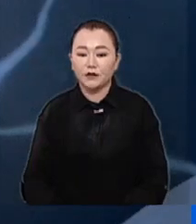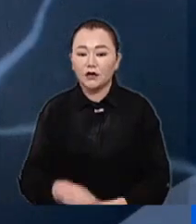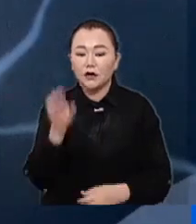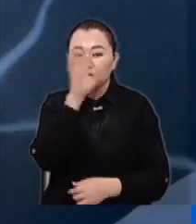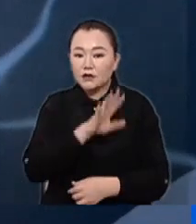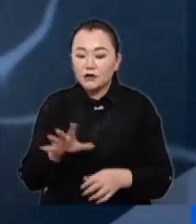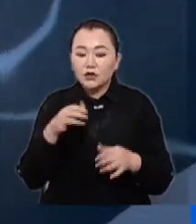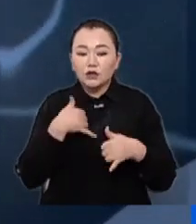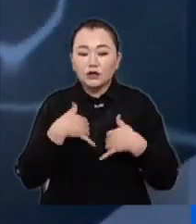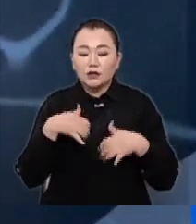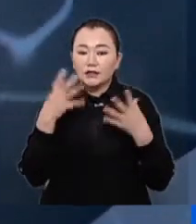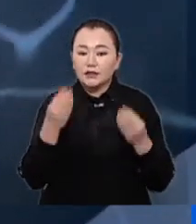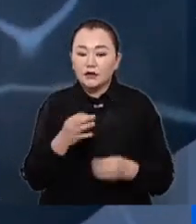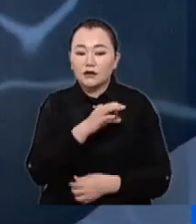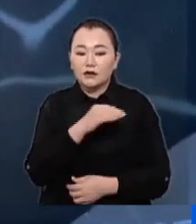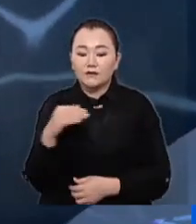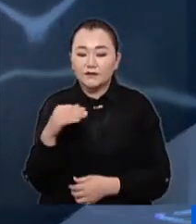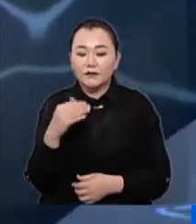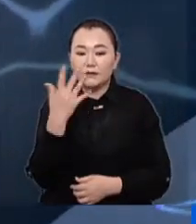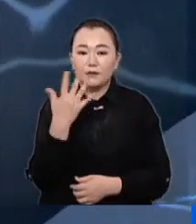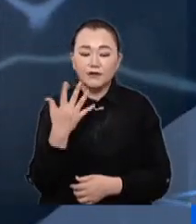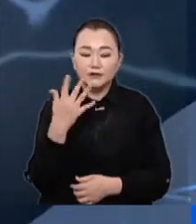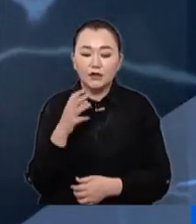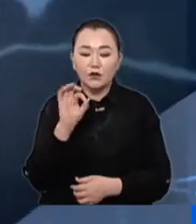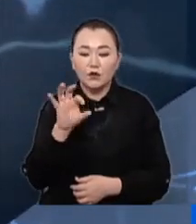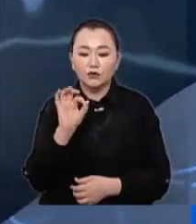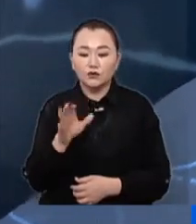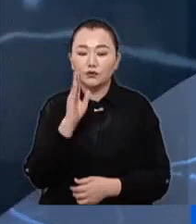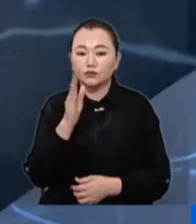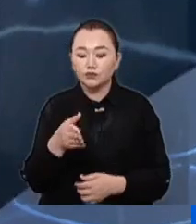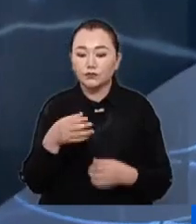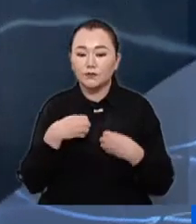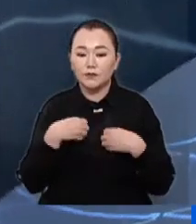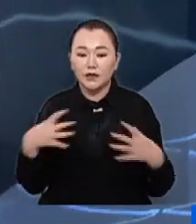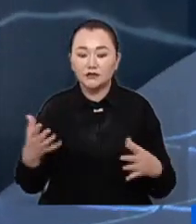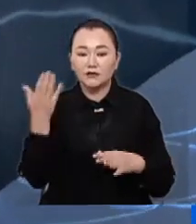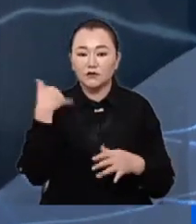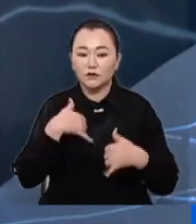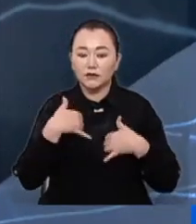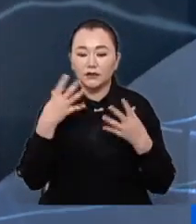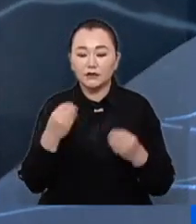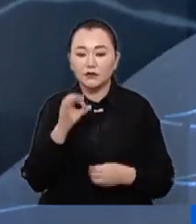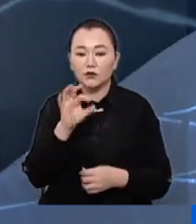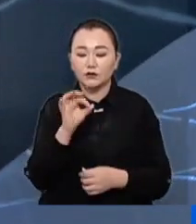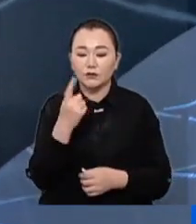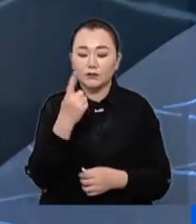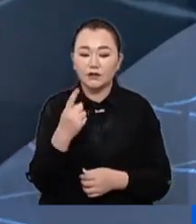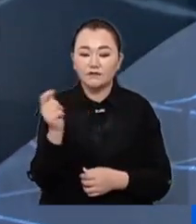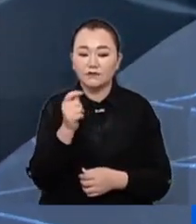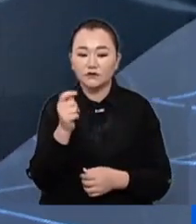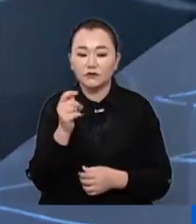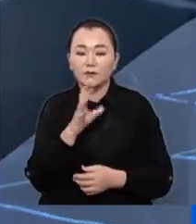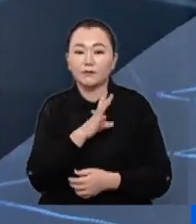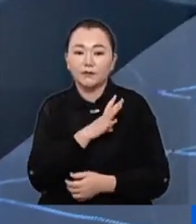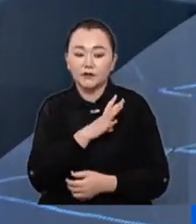Енді елімізде мұғалімдер күні ресми түрде 5 қазанда атап өтіледі. Бұған дейін мұғалімдер күні қазан айының 1 жексенбісінде